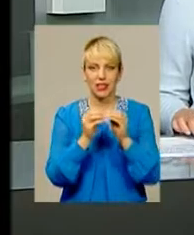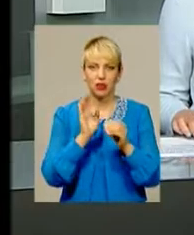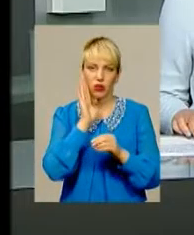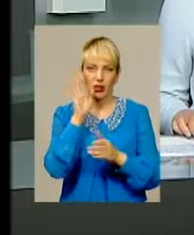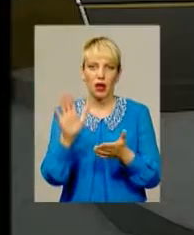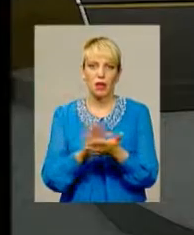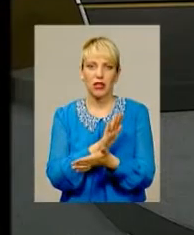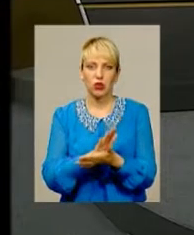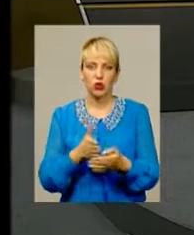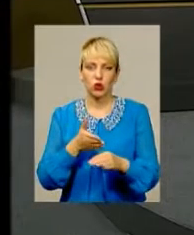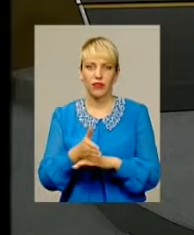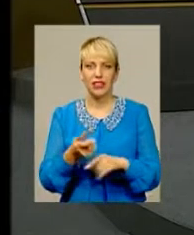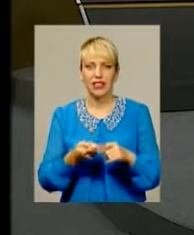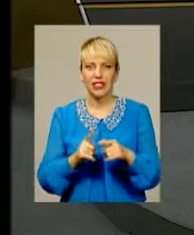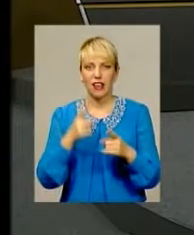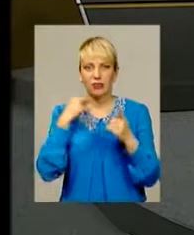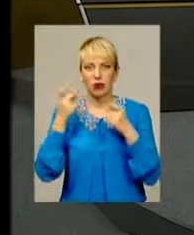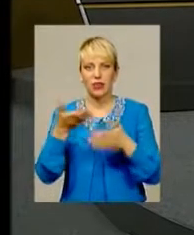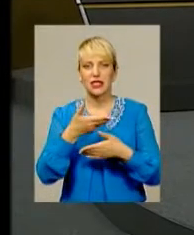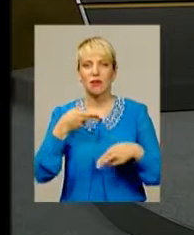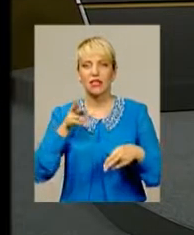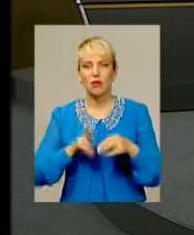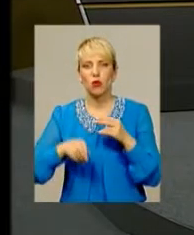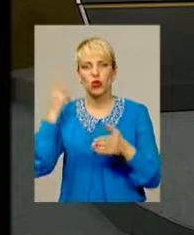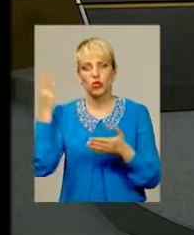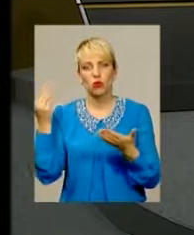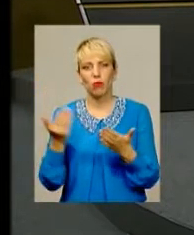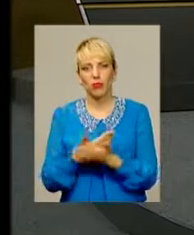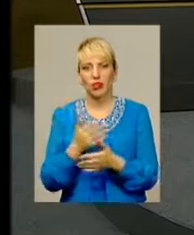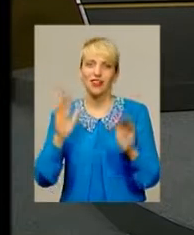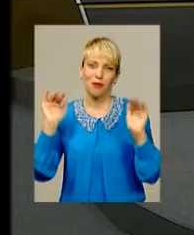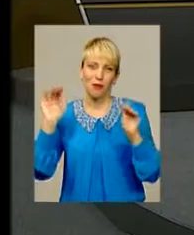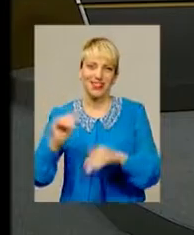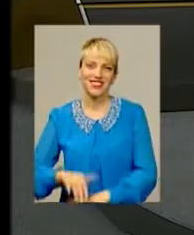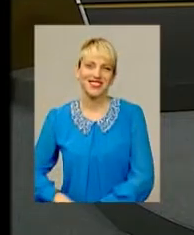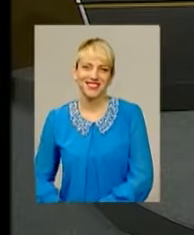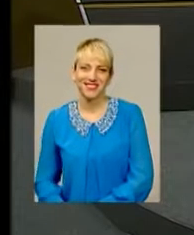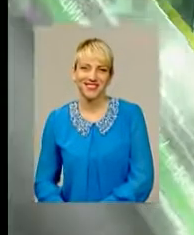безкоштовний. Цією інформацією ми завершуємо подільську панораму. На все добре.